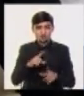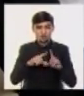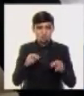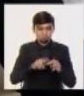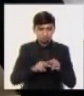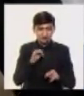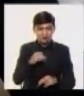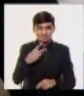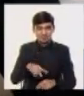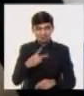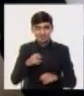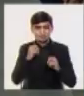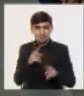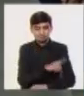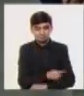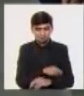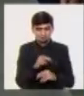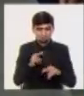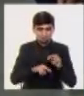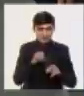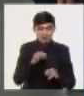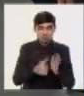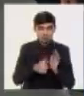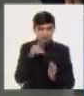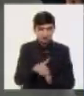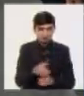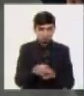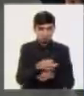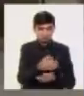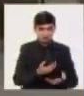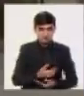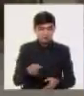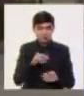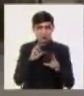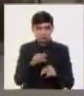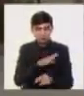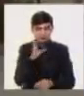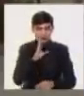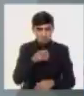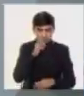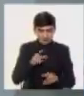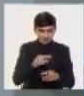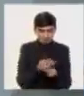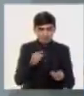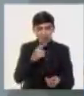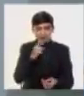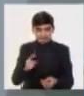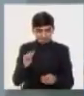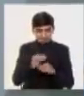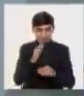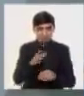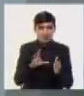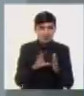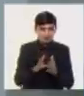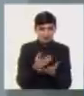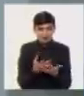22 медицинских учреждения. Более 600 тысяч жителей окраин обещают обеспечить питьевой водой, природным газом и